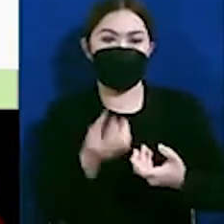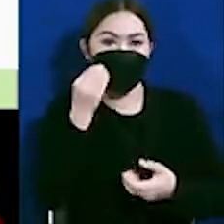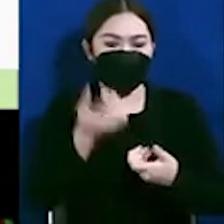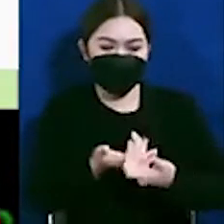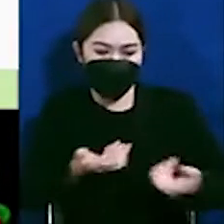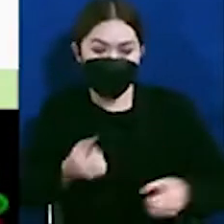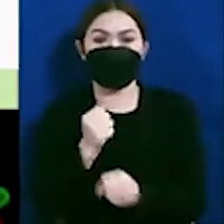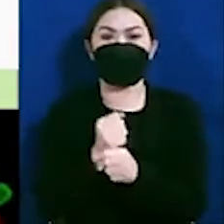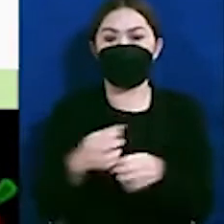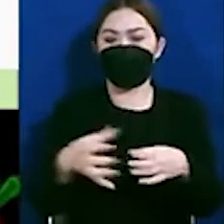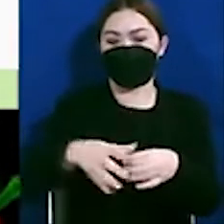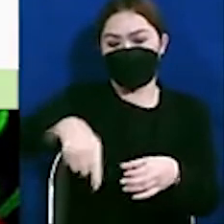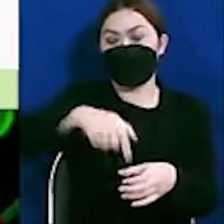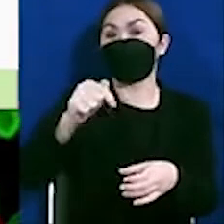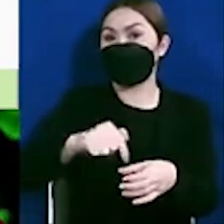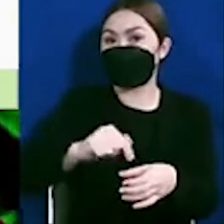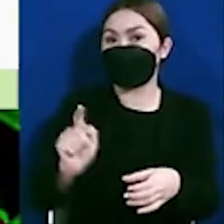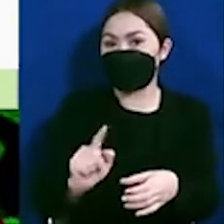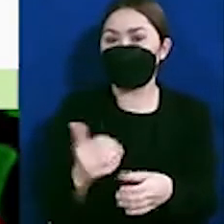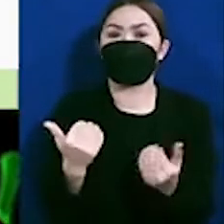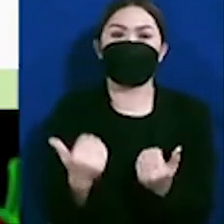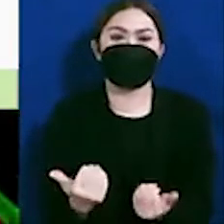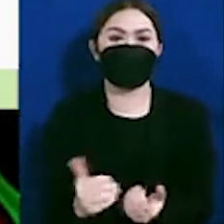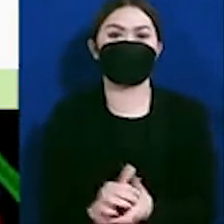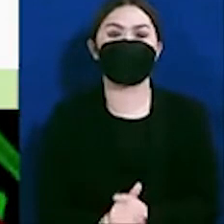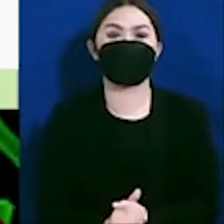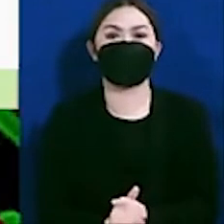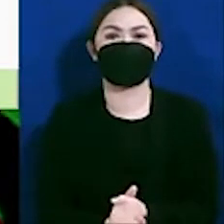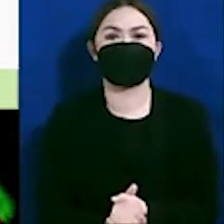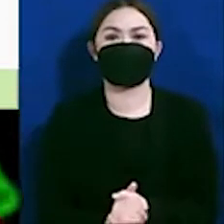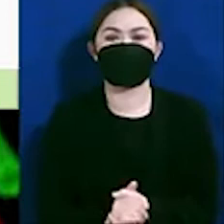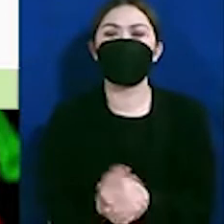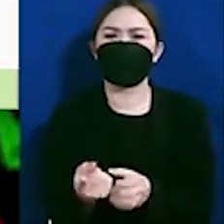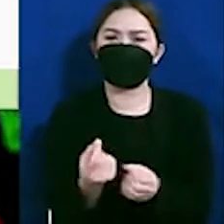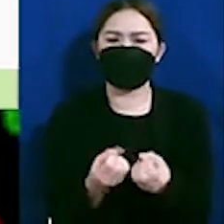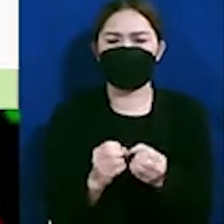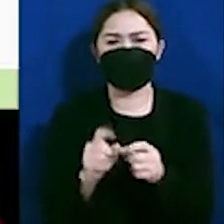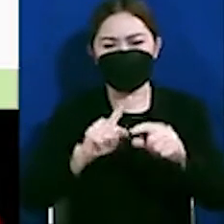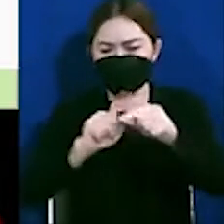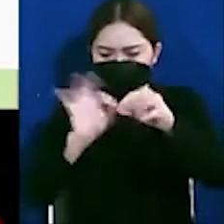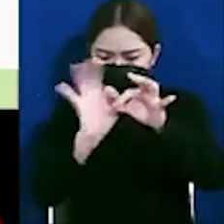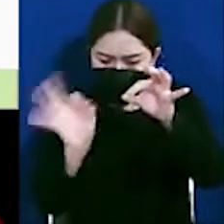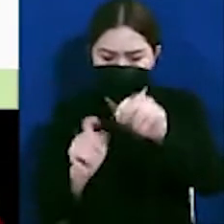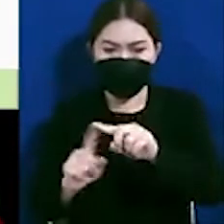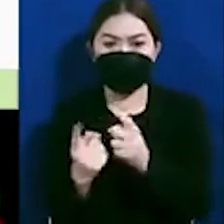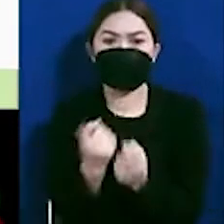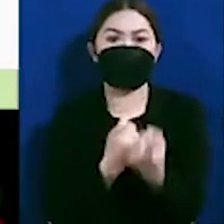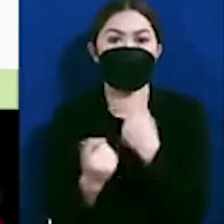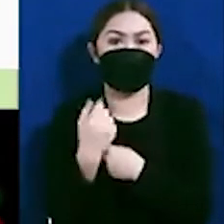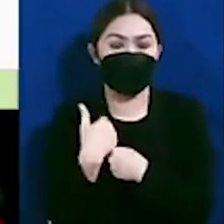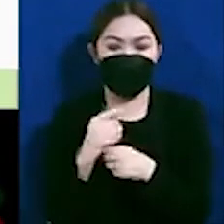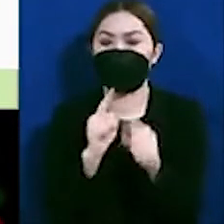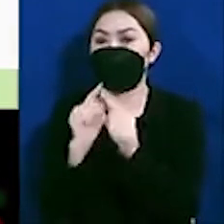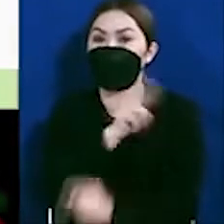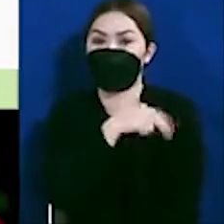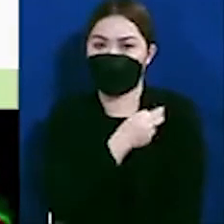ที่บ้านเพิ่มเติมเพราะว่ากลุ่มเหล่าเนี้ยนะครับได้รับอาจจะเป็นมขอชิม Boxเข้ามาเนี่ยแล้วก็รวบรวมจำนวนผู้ป่วยประสานกับกรมการ